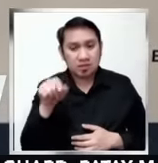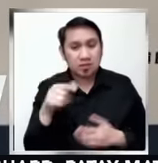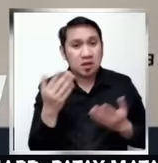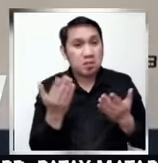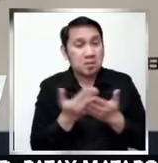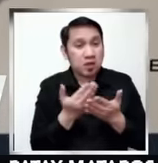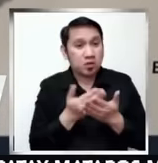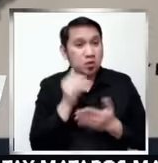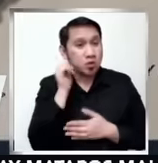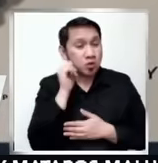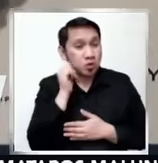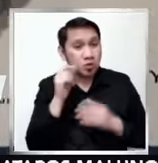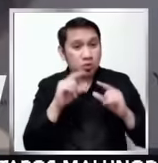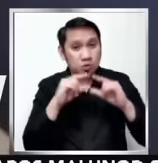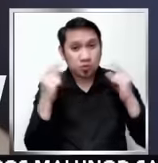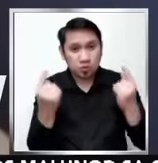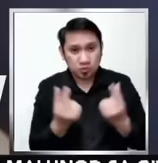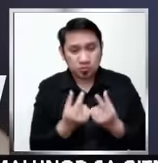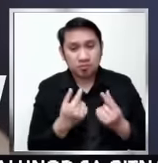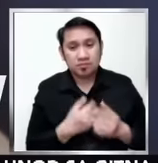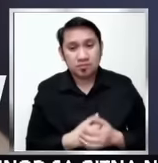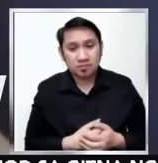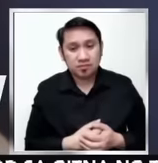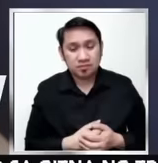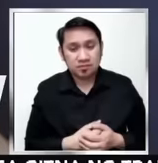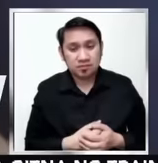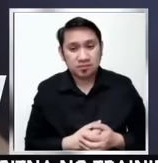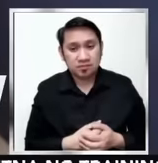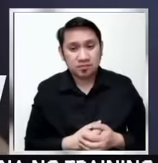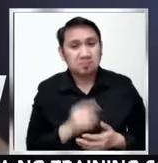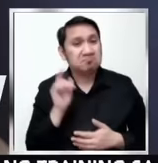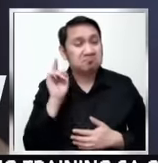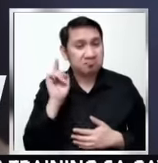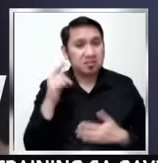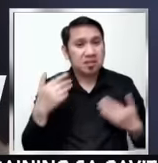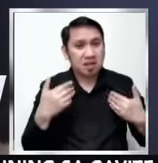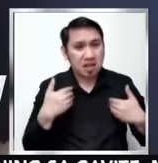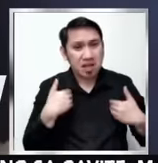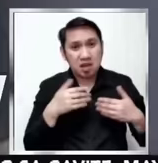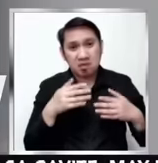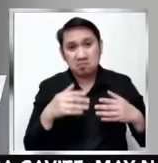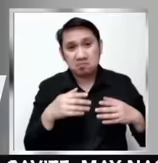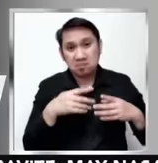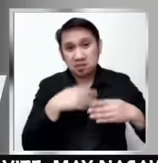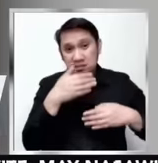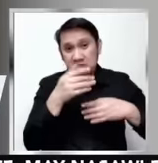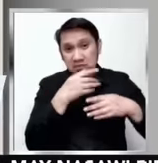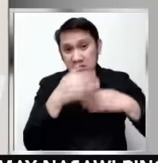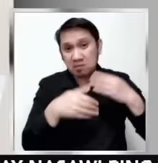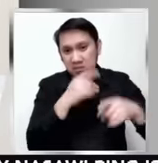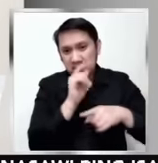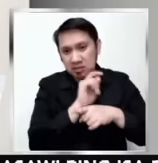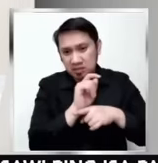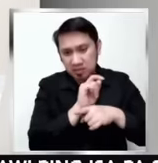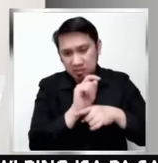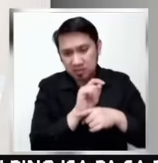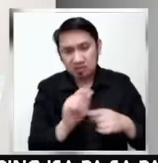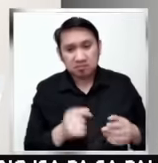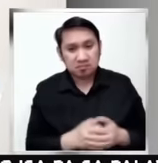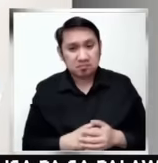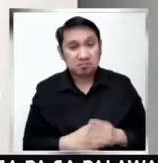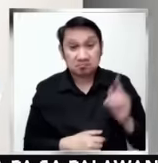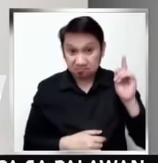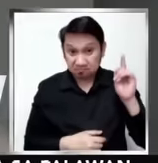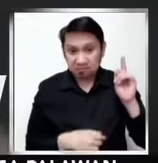na Cat's Eye ng South Korean label na HYBE. Dumaan muna siya sa K-pop training system na The Debut Dream Academy. Kilala ang HYBE